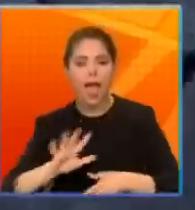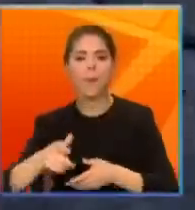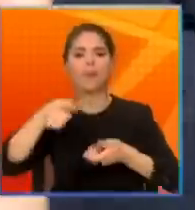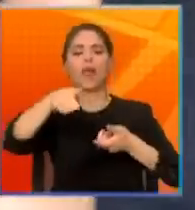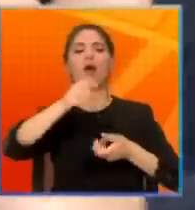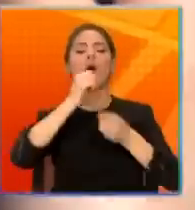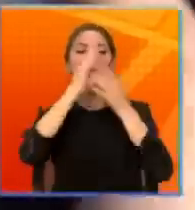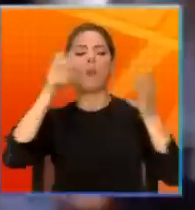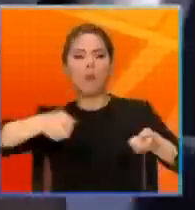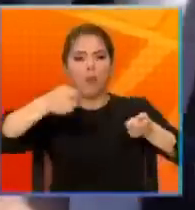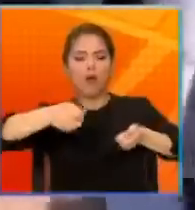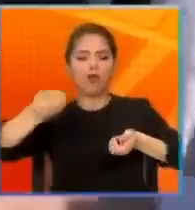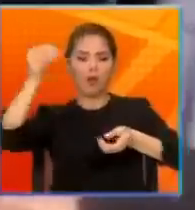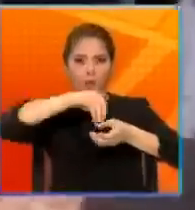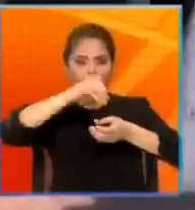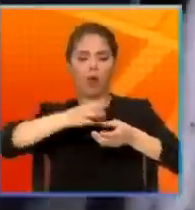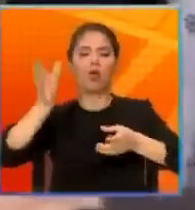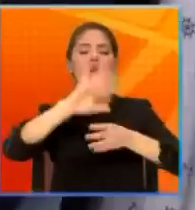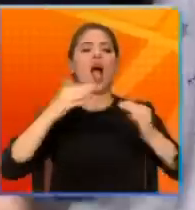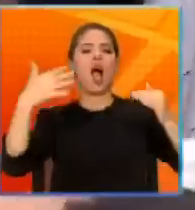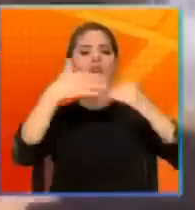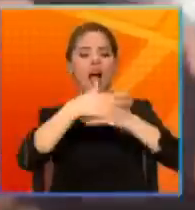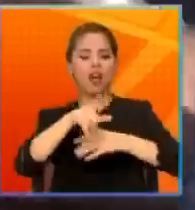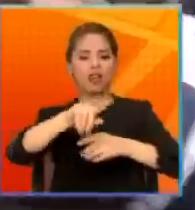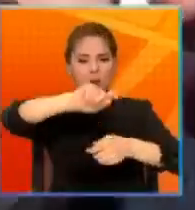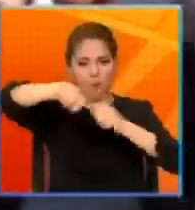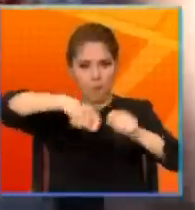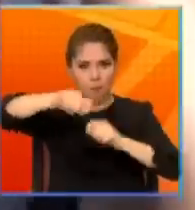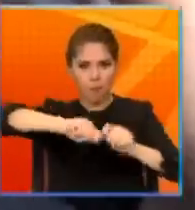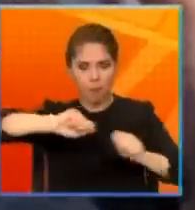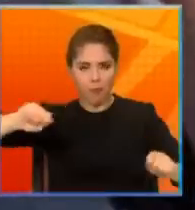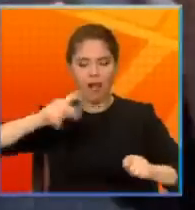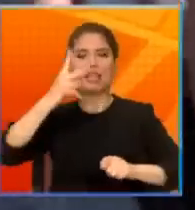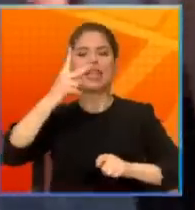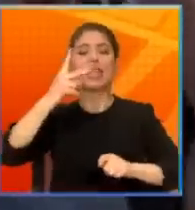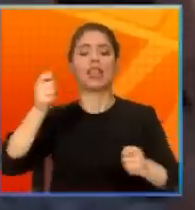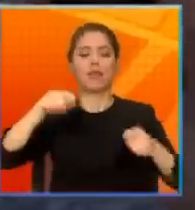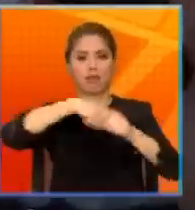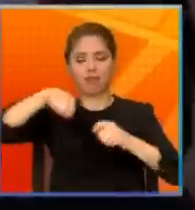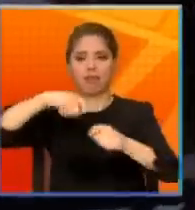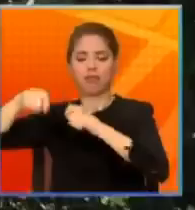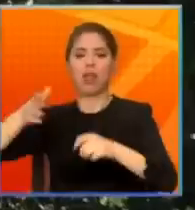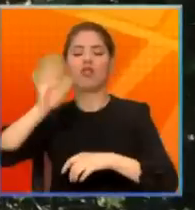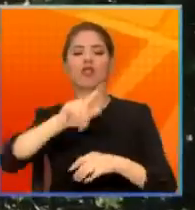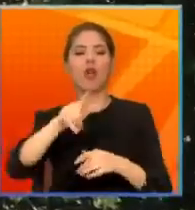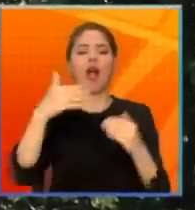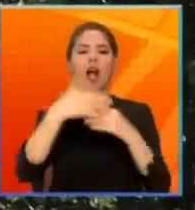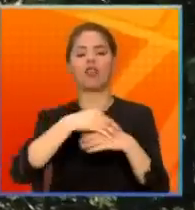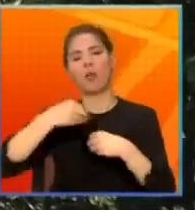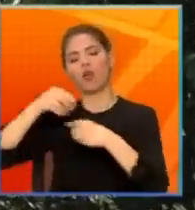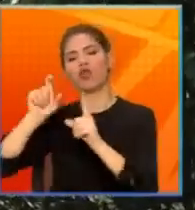içine atıyorum, topluyorum akşama kadar. Sonra ağzını iki kere düğümleyip kapatmaya çalışıyorum.